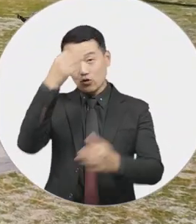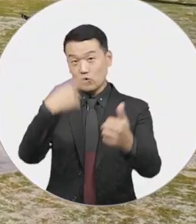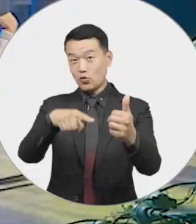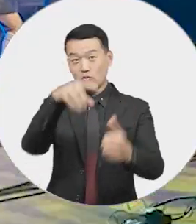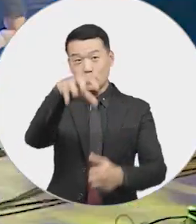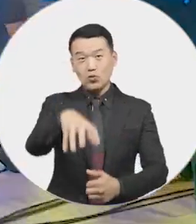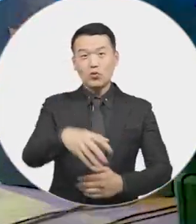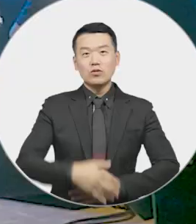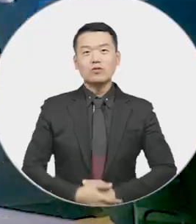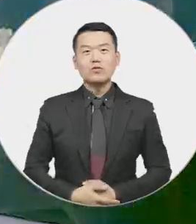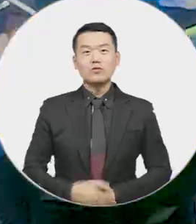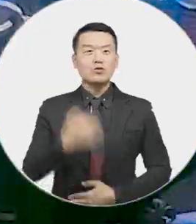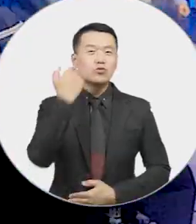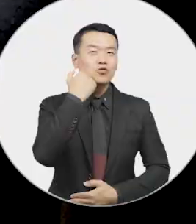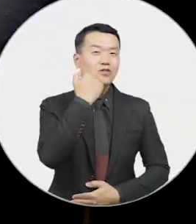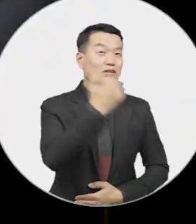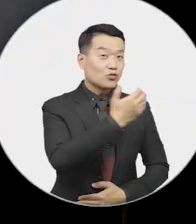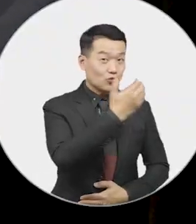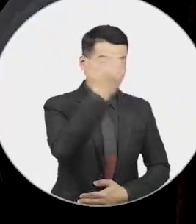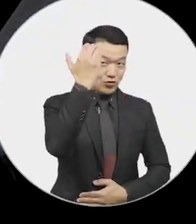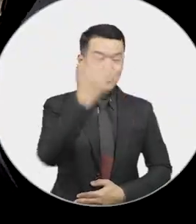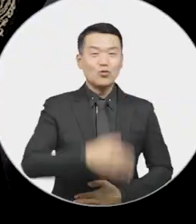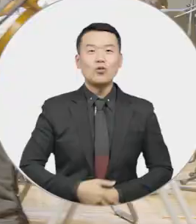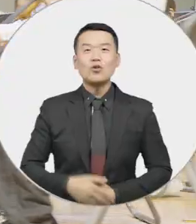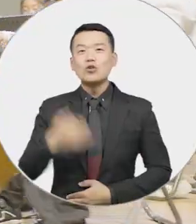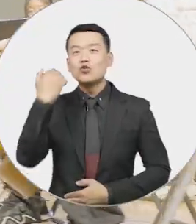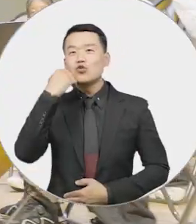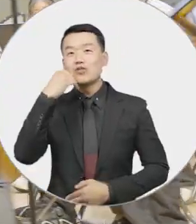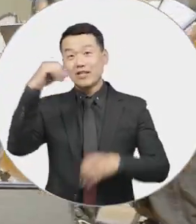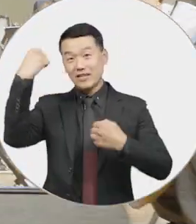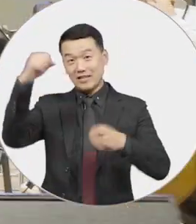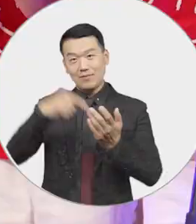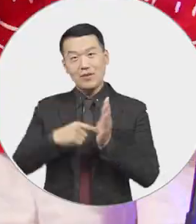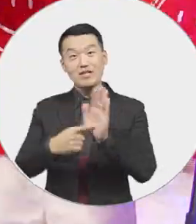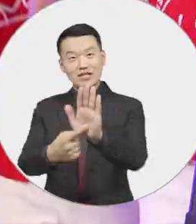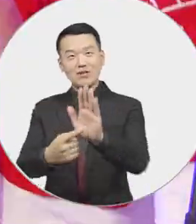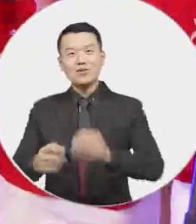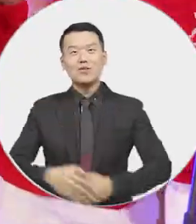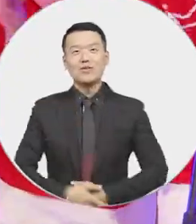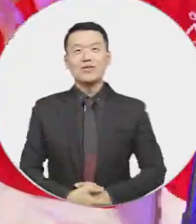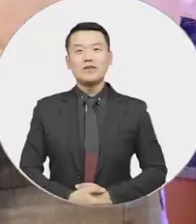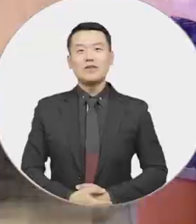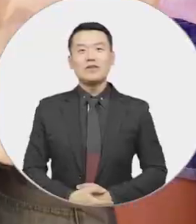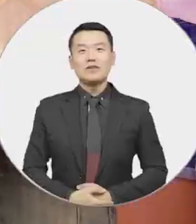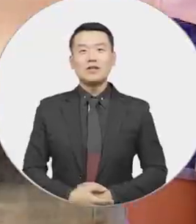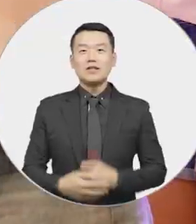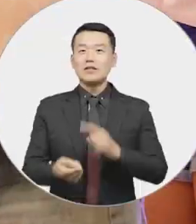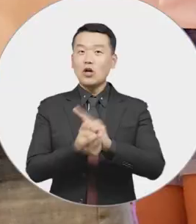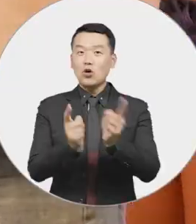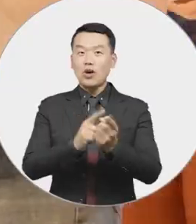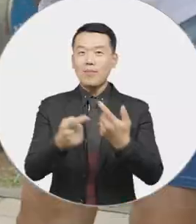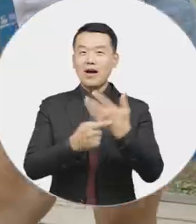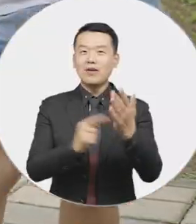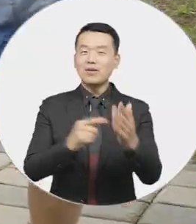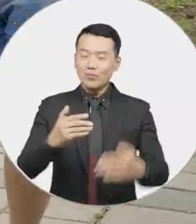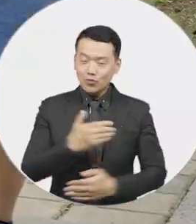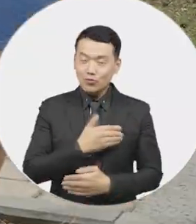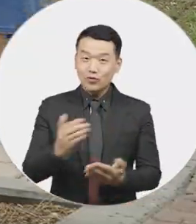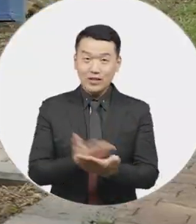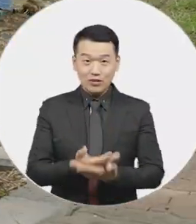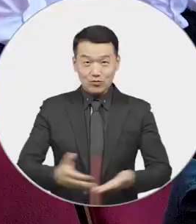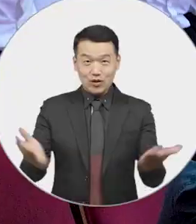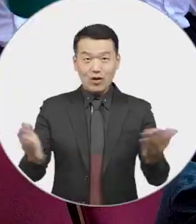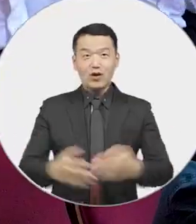있는 곳. 누군가는 꿈을 꾸고 누군가는 끼를 펼치고 서로의 마음을 보듬고